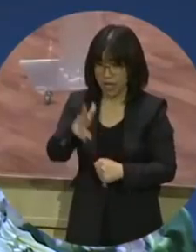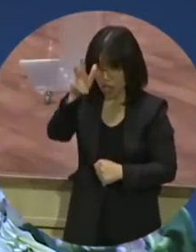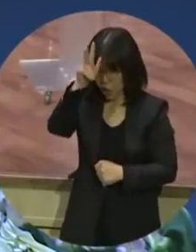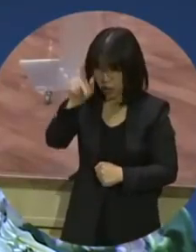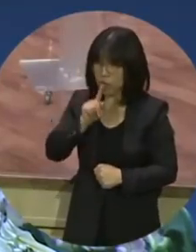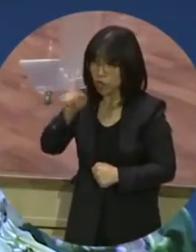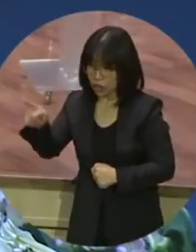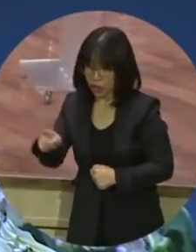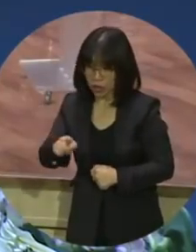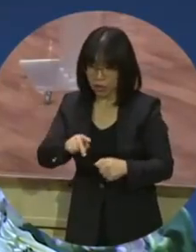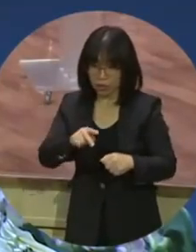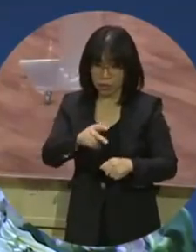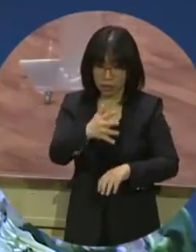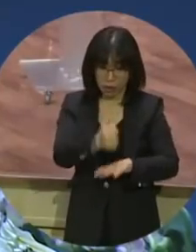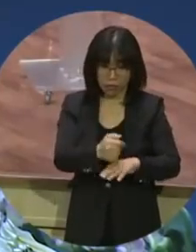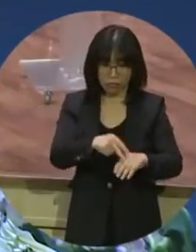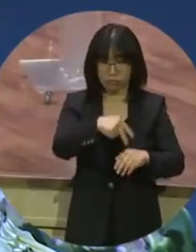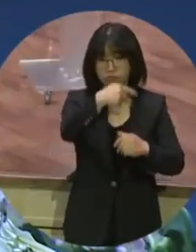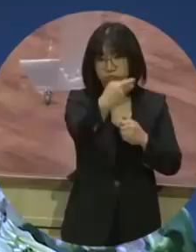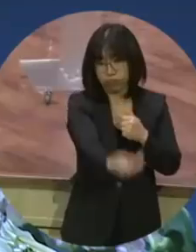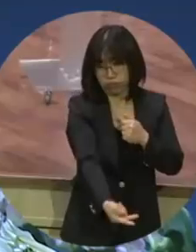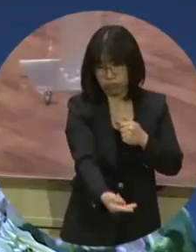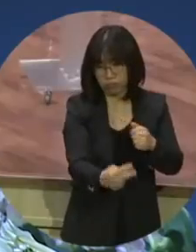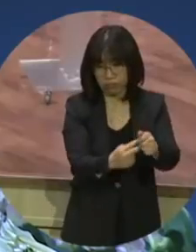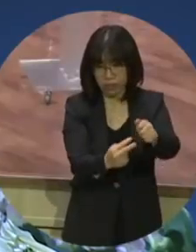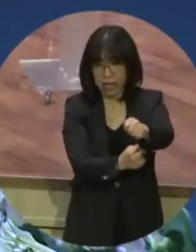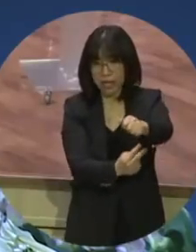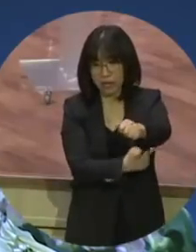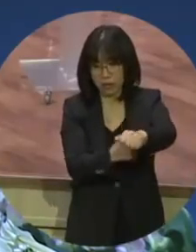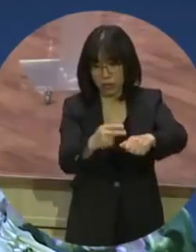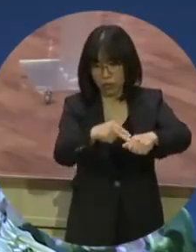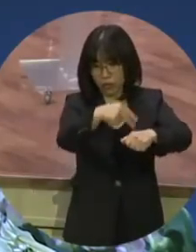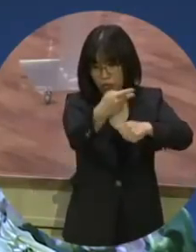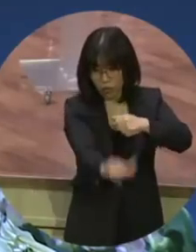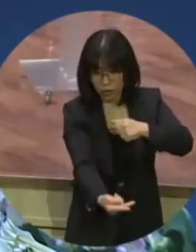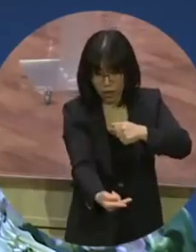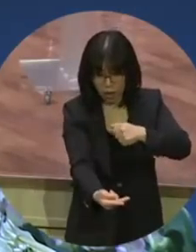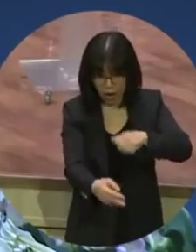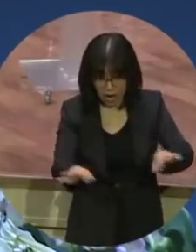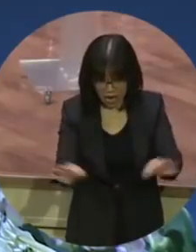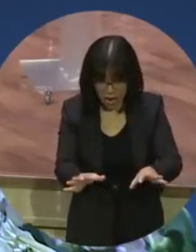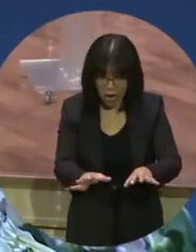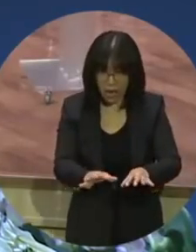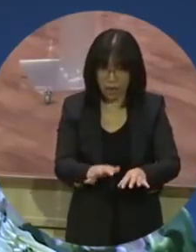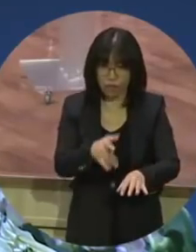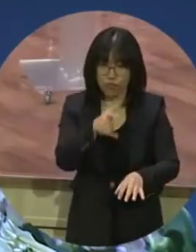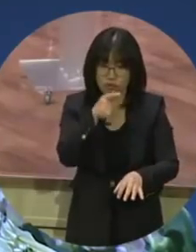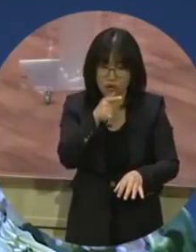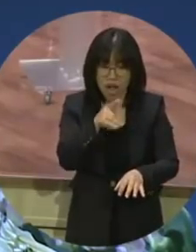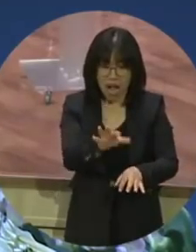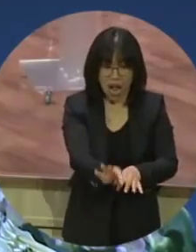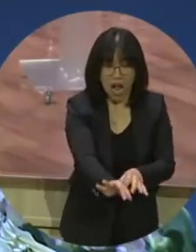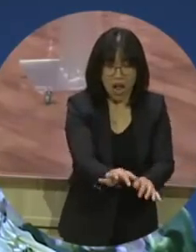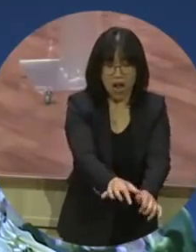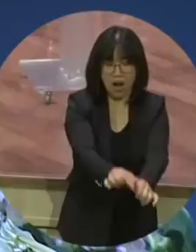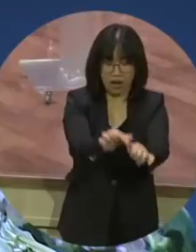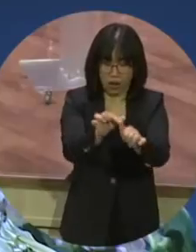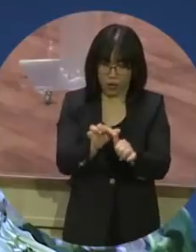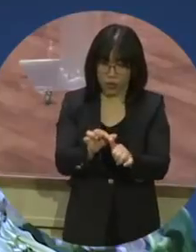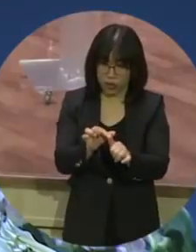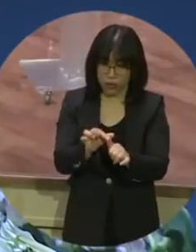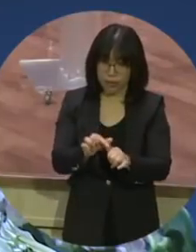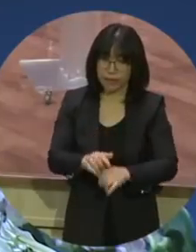출동했는데 실제 뛰어내렸습니다. 그런데 다행인 게 뛰어내린 지 얼마 안 됐기 때문에 물에서 기적적으로 아이를 이제